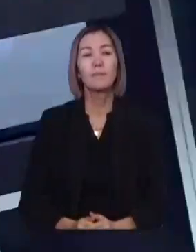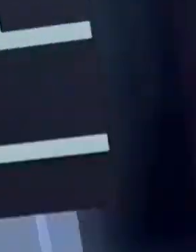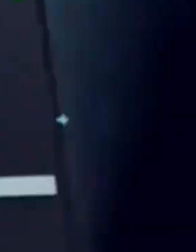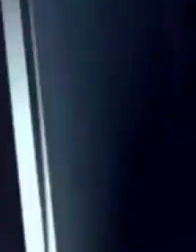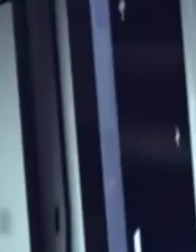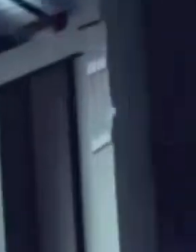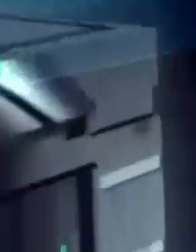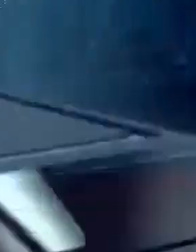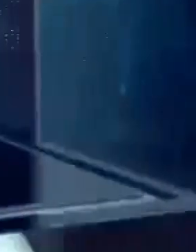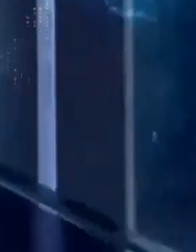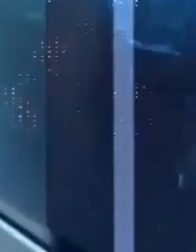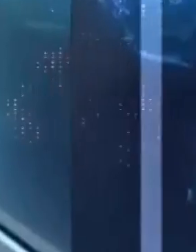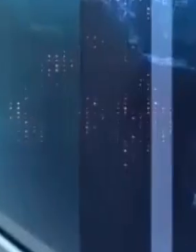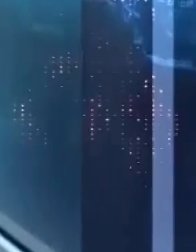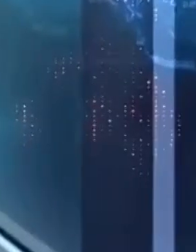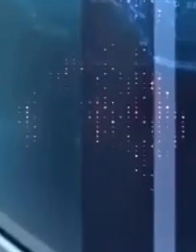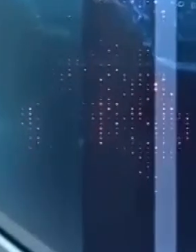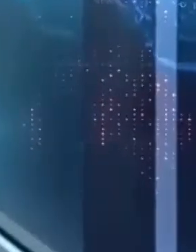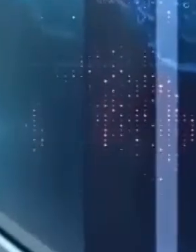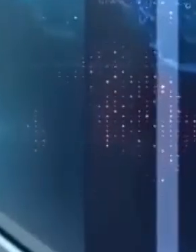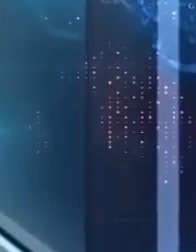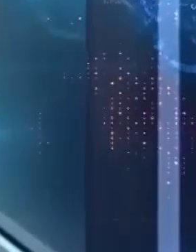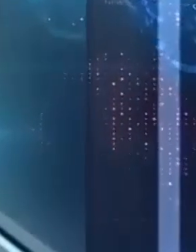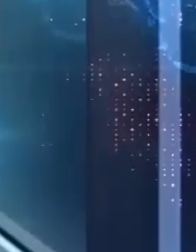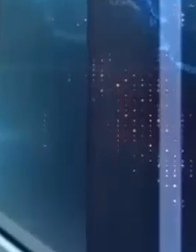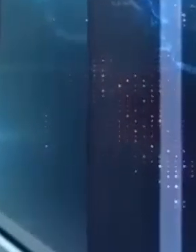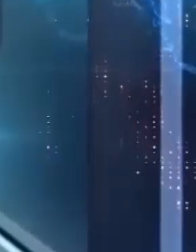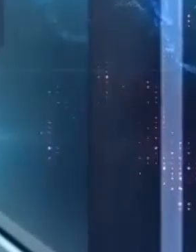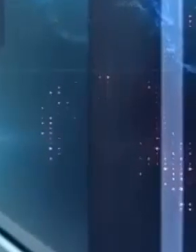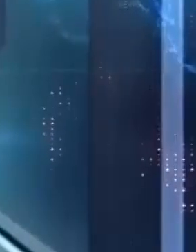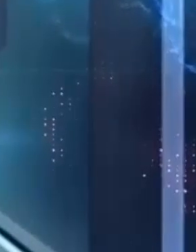Акбота Урал, КЗЖ, Дербек Нурбек, телерадиокомпания ЖТСУ, Алматинская область.